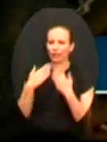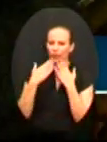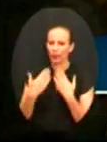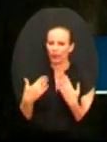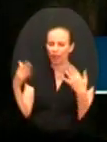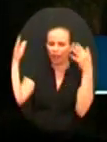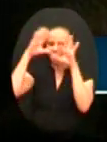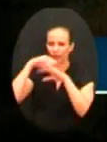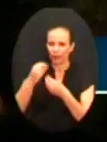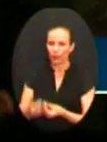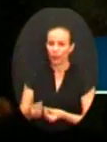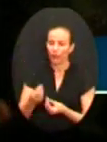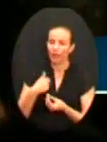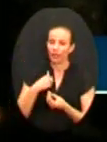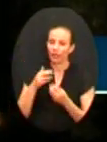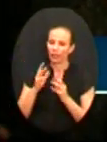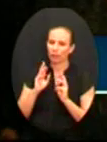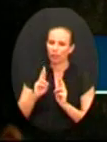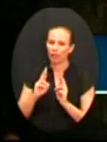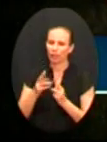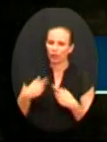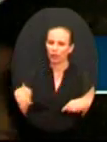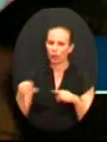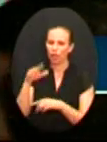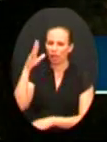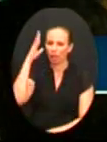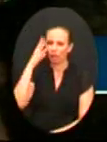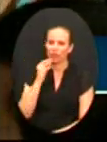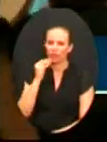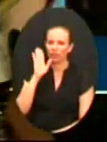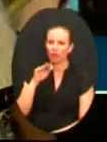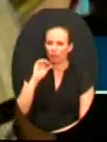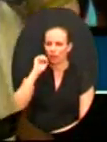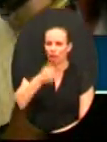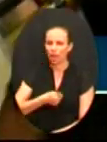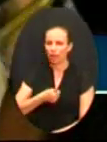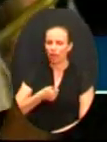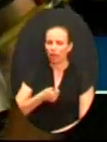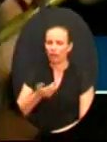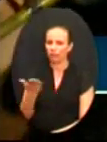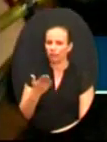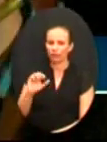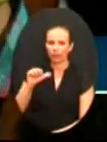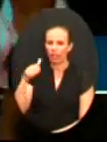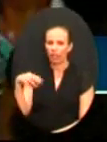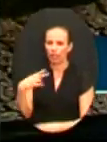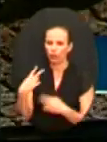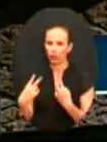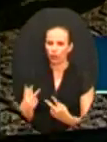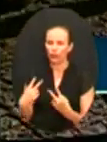ואני מאוד מקווה שכולם ייהנו כאן בערב הזה, גם בערב מחר, ומה שהכי חשוב,